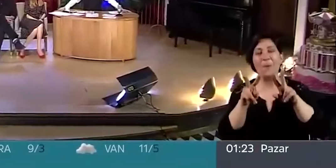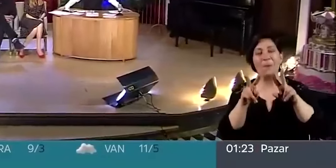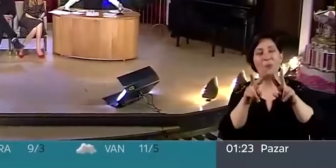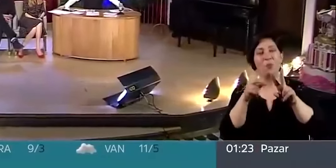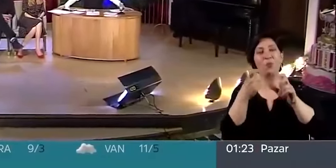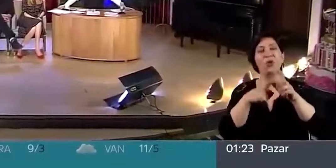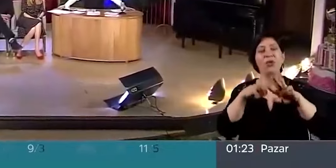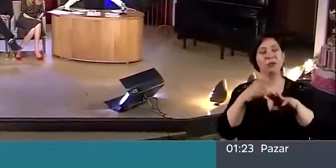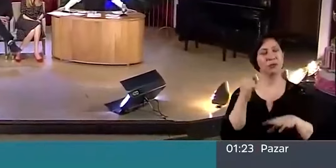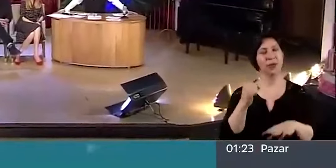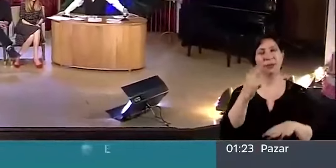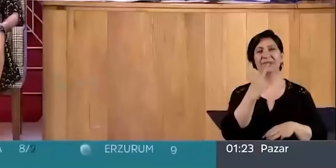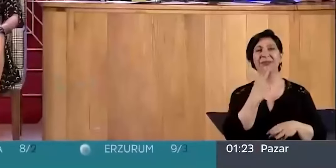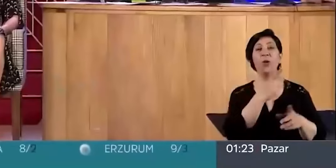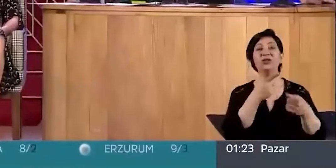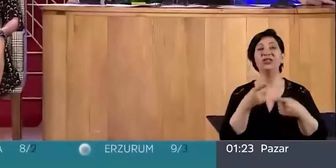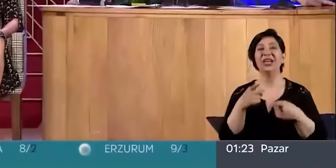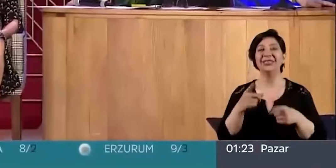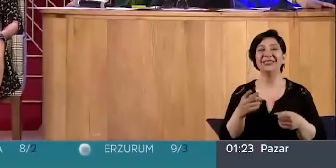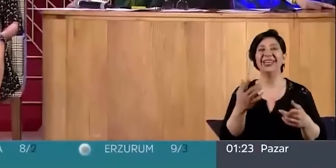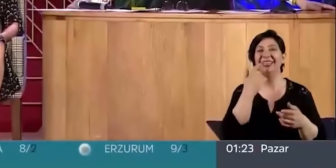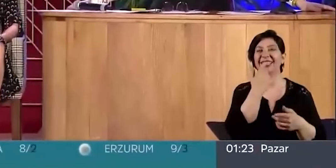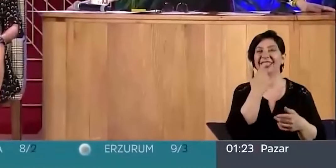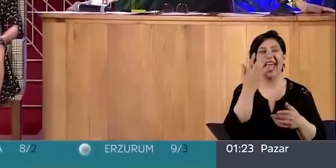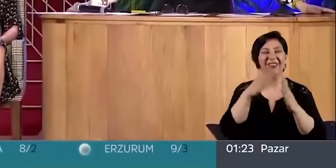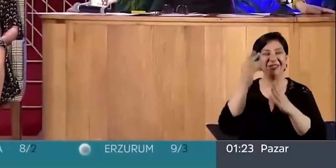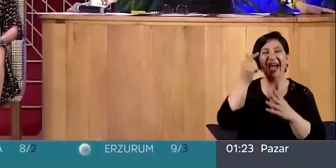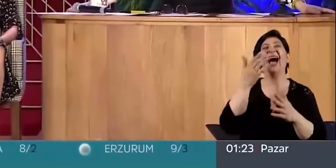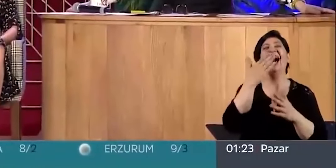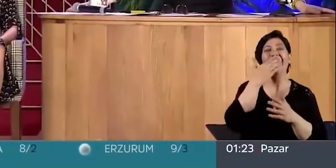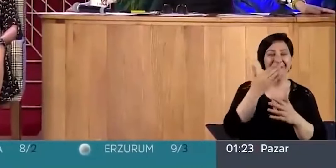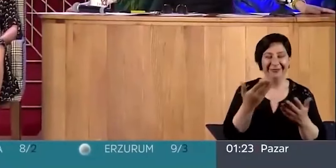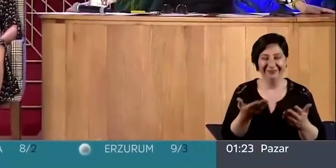bir kız yani. Evet, onun şakası da o. Ha, dişlerini evde unutuyor.